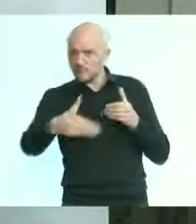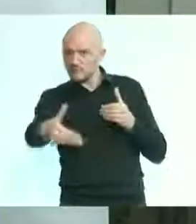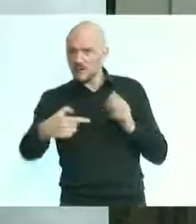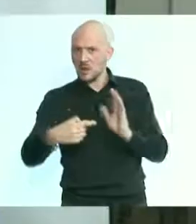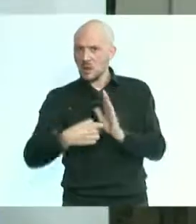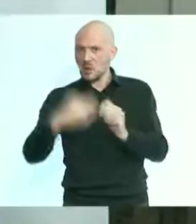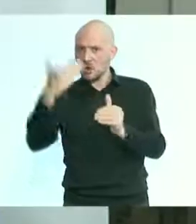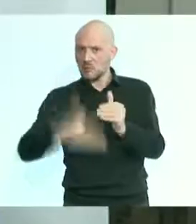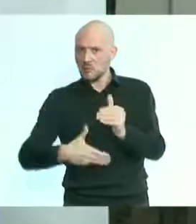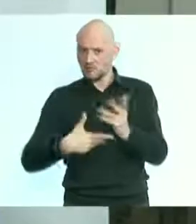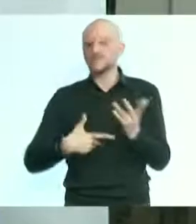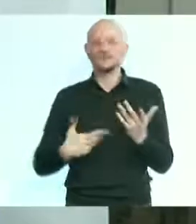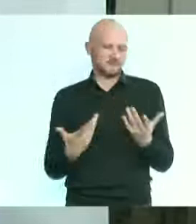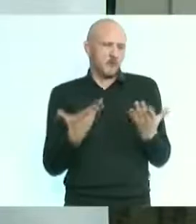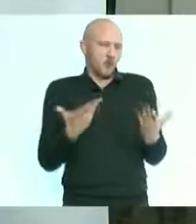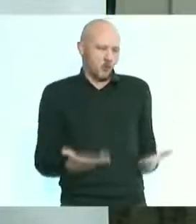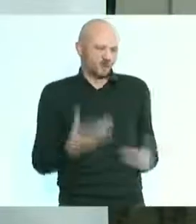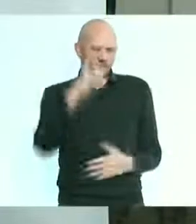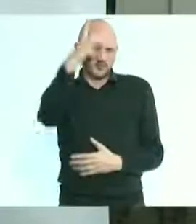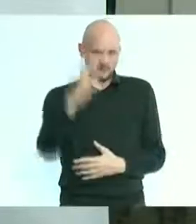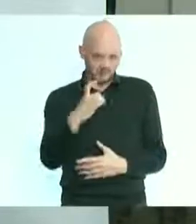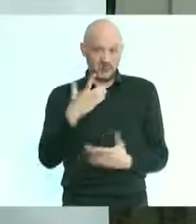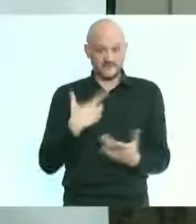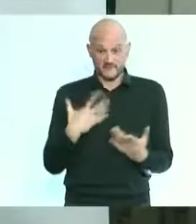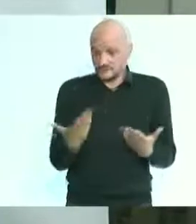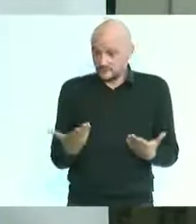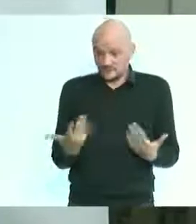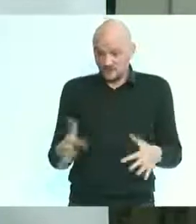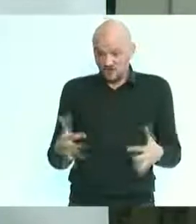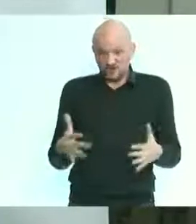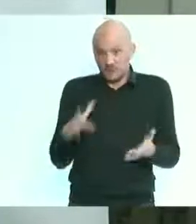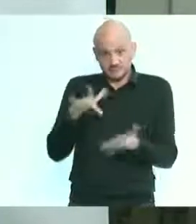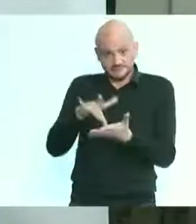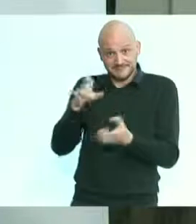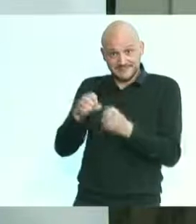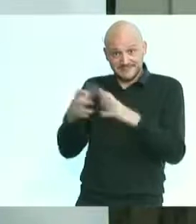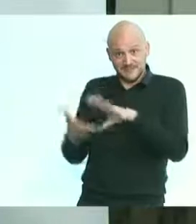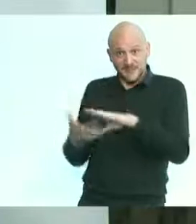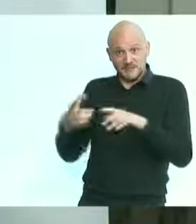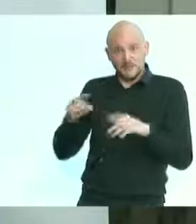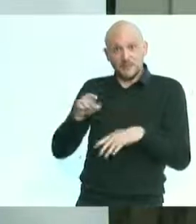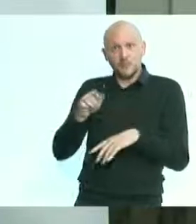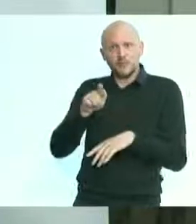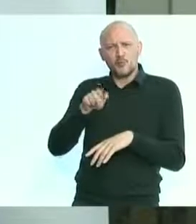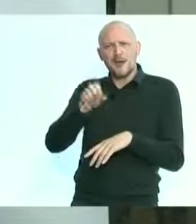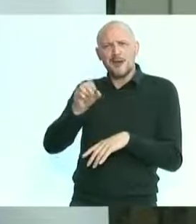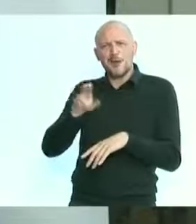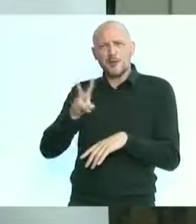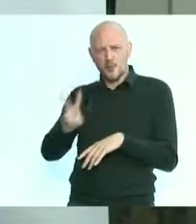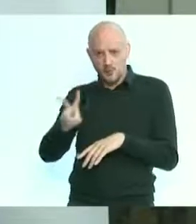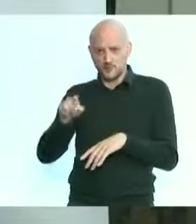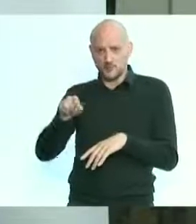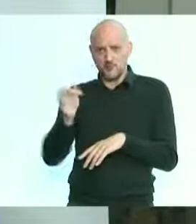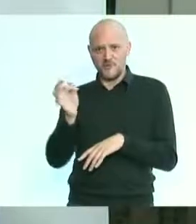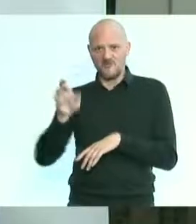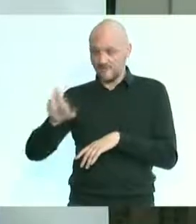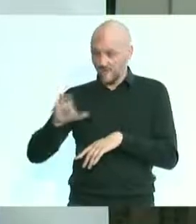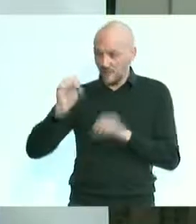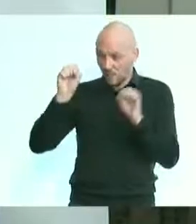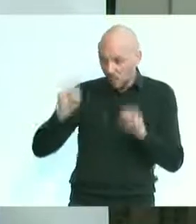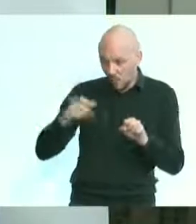site, vous tapez ambassadeur en moteur de recherche et hop, vous avez les missions potentielles pour pouvoir s'inscrire et faire des